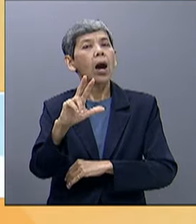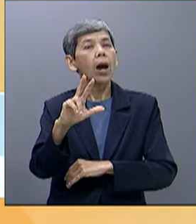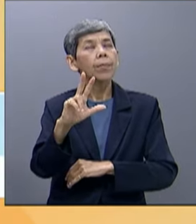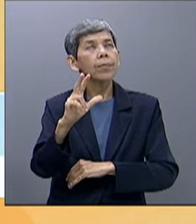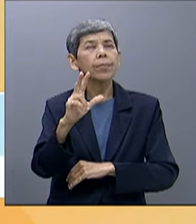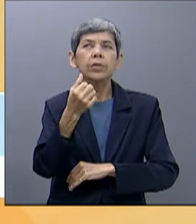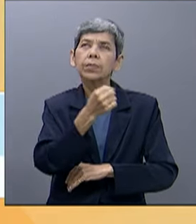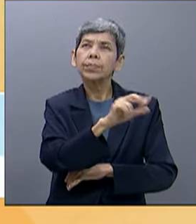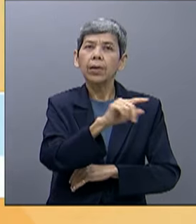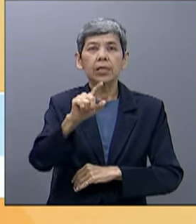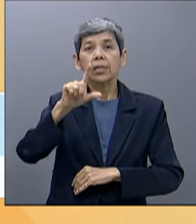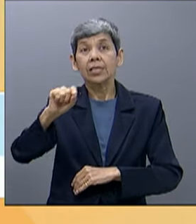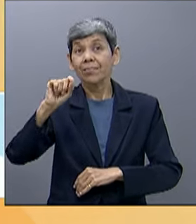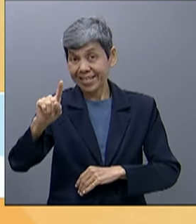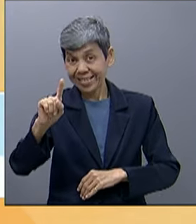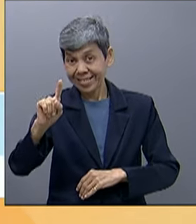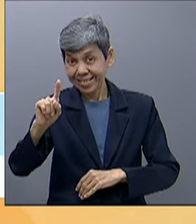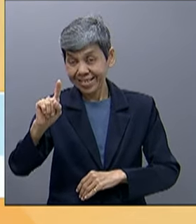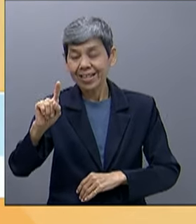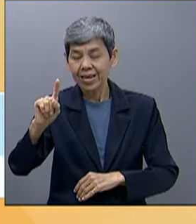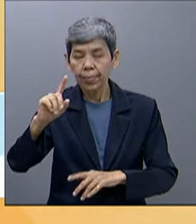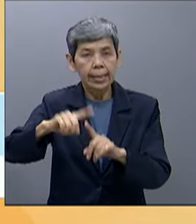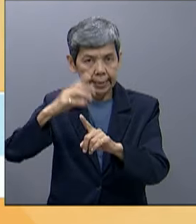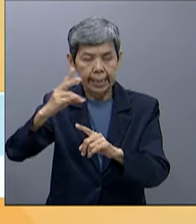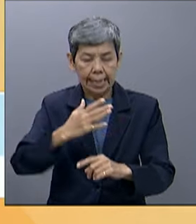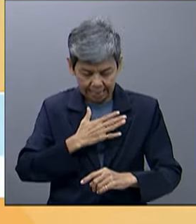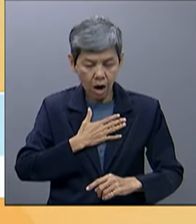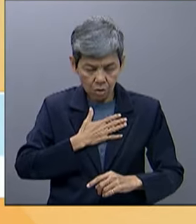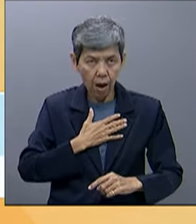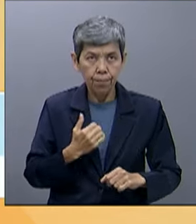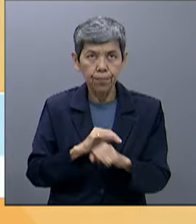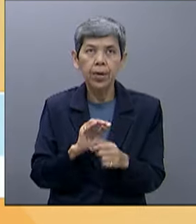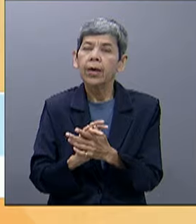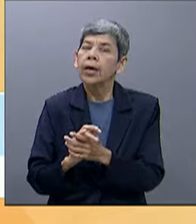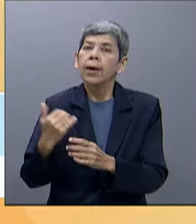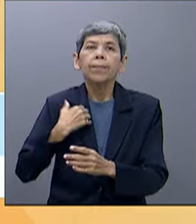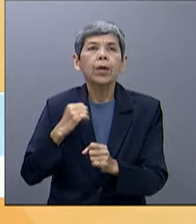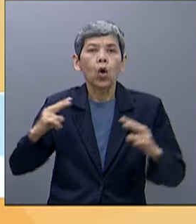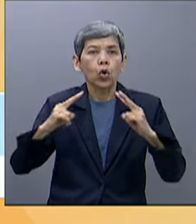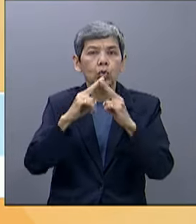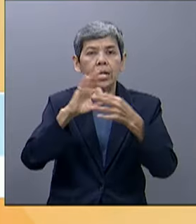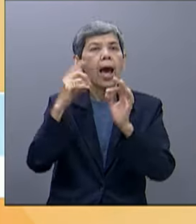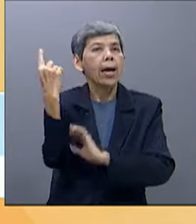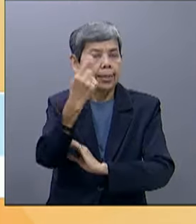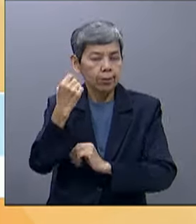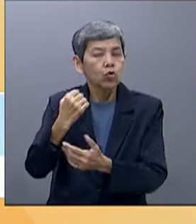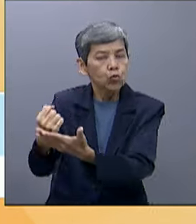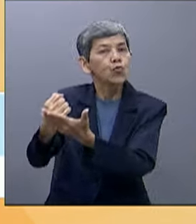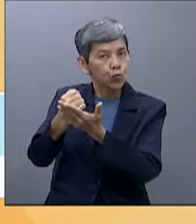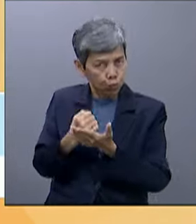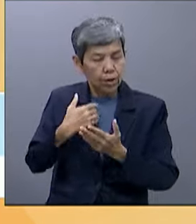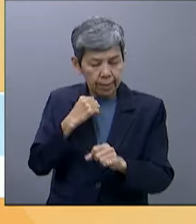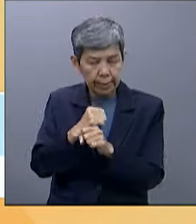ที่21กรกฎาคมเราก็ได้รับความอนุเคราะห์จากกระทรวงท่องเที่ยวและกีฬา ครับ นะครับท่